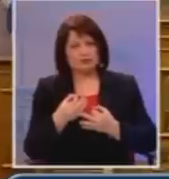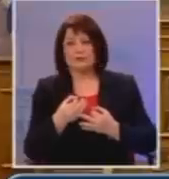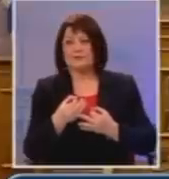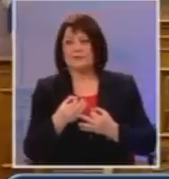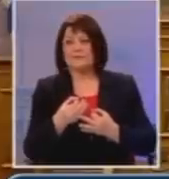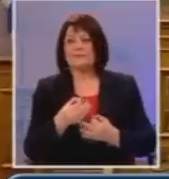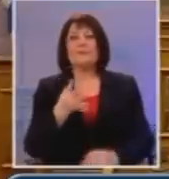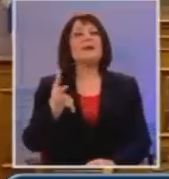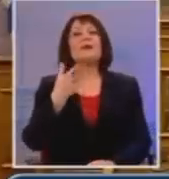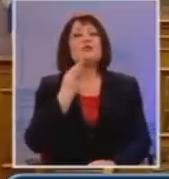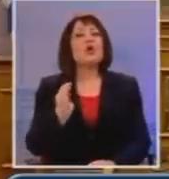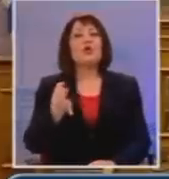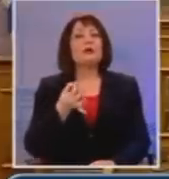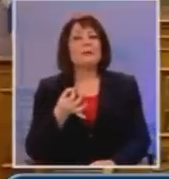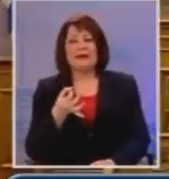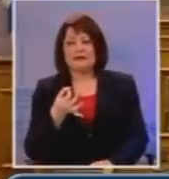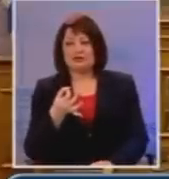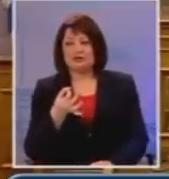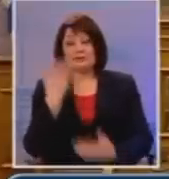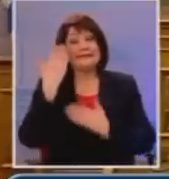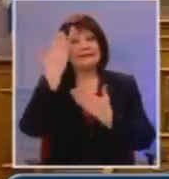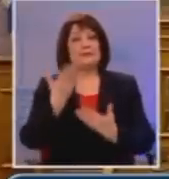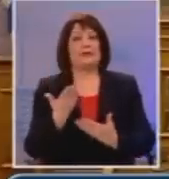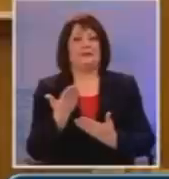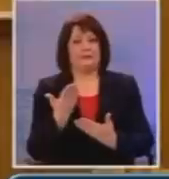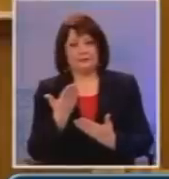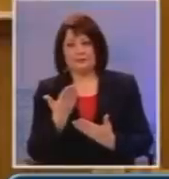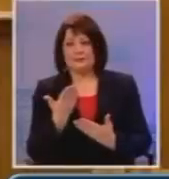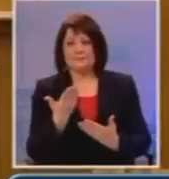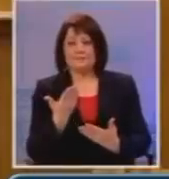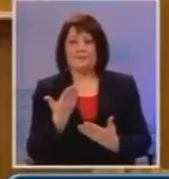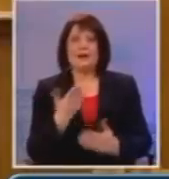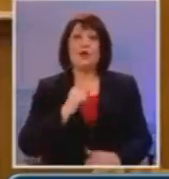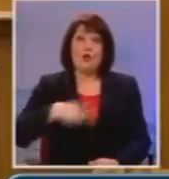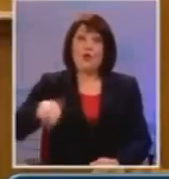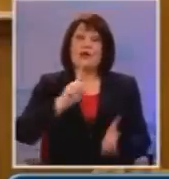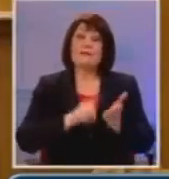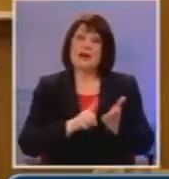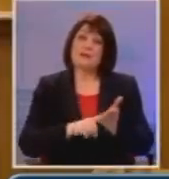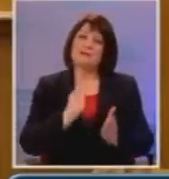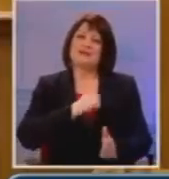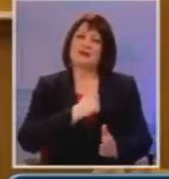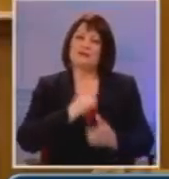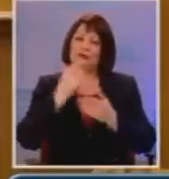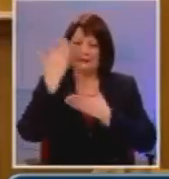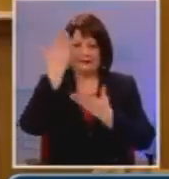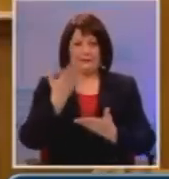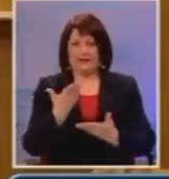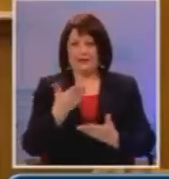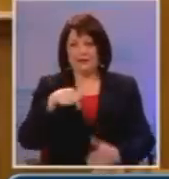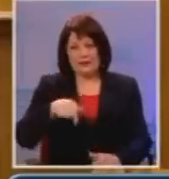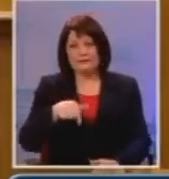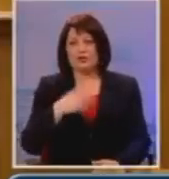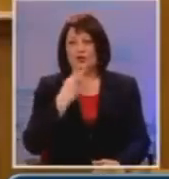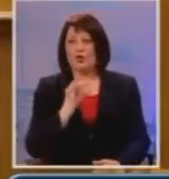Παίρνω λοιπόν τον λόγο προκειμένου να τιμήσω και θεωρώ ότι πρέπει όλοι μας να τιμήσουμε. Γι' αυτό το λόγο